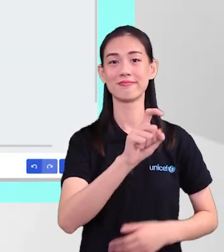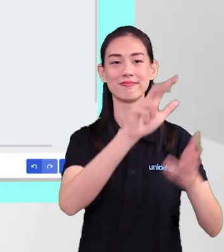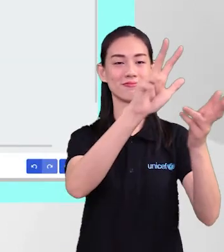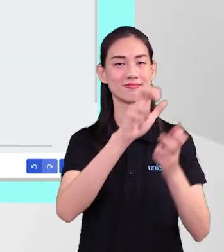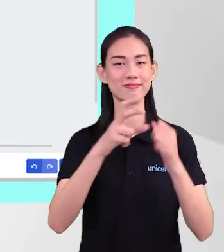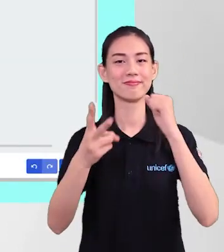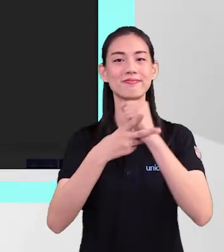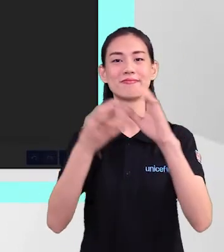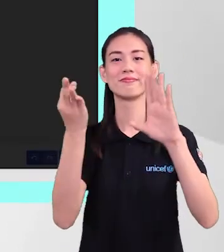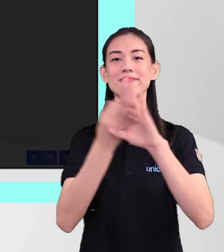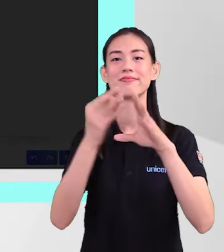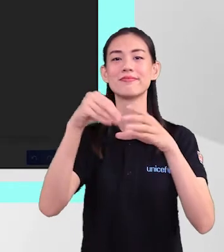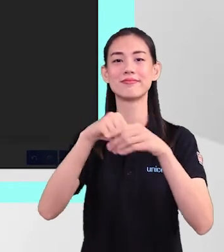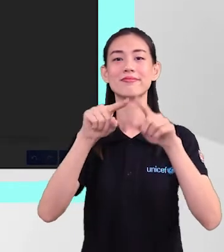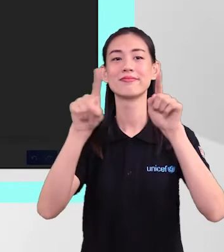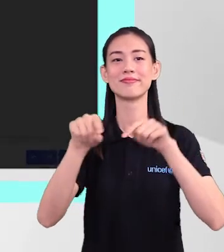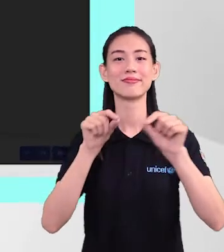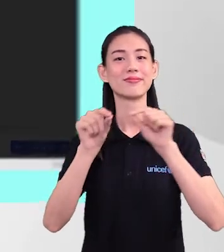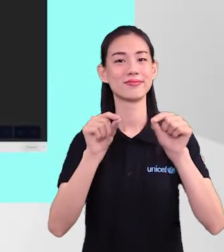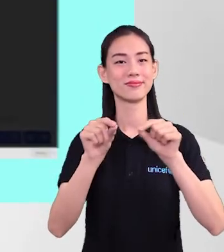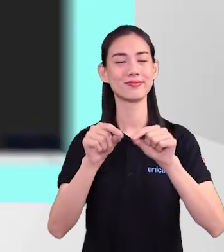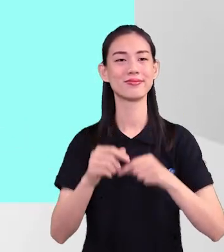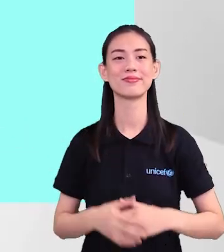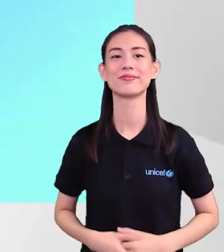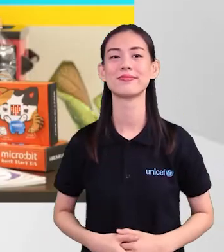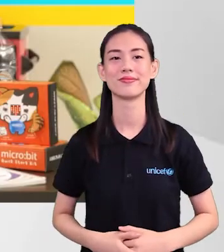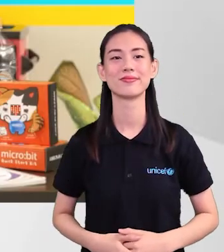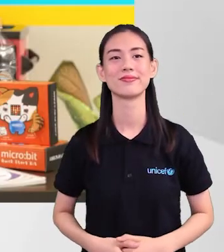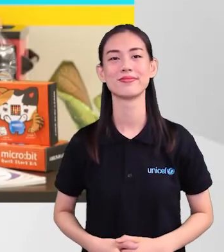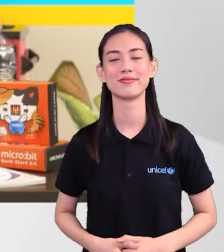Tekan download pada perisian dan savekan fail atau cara ke dalam Microbit.